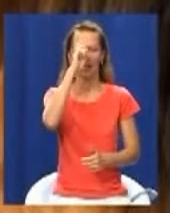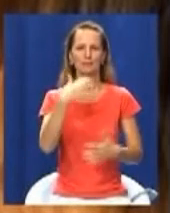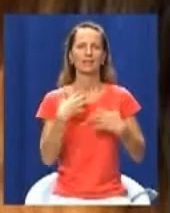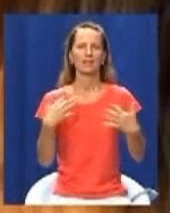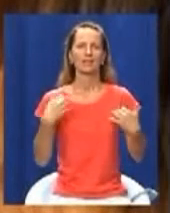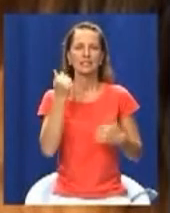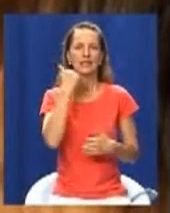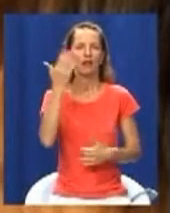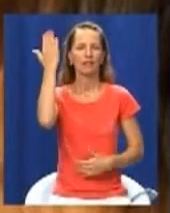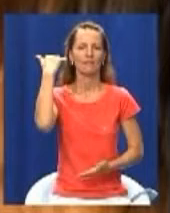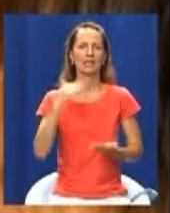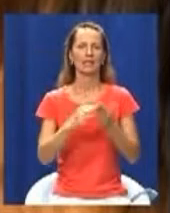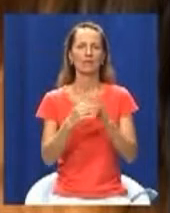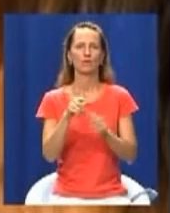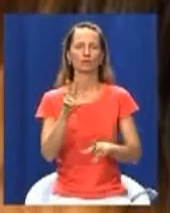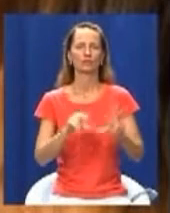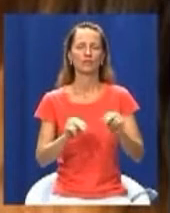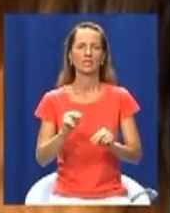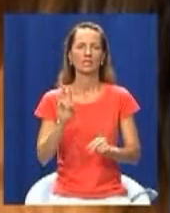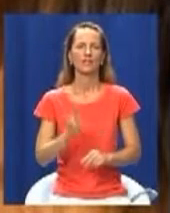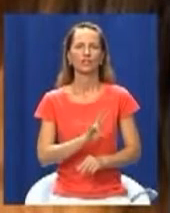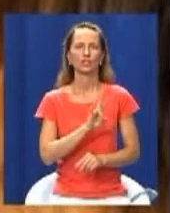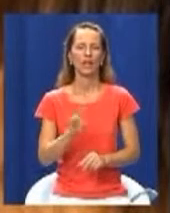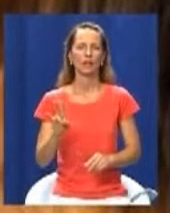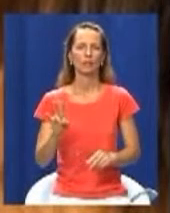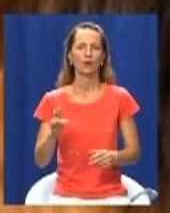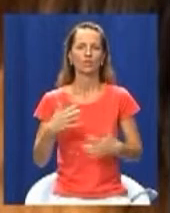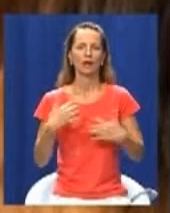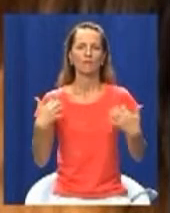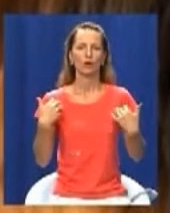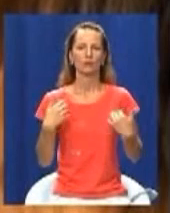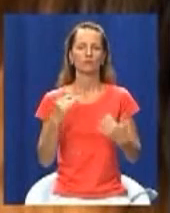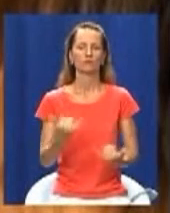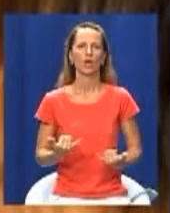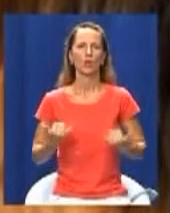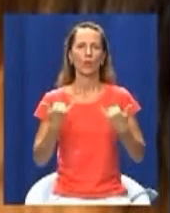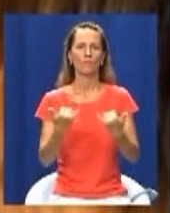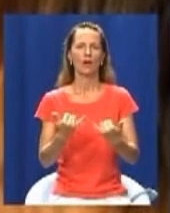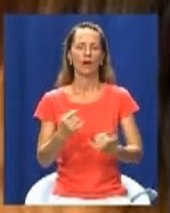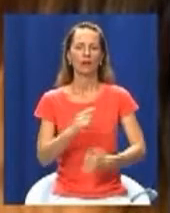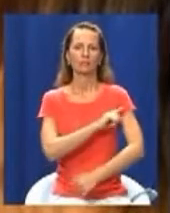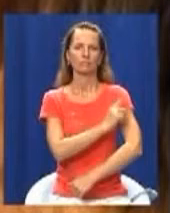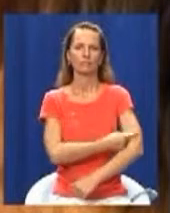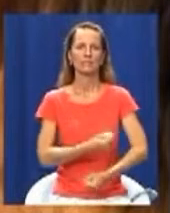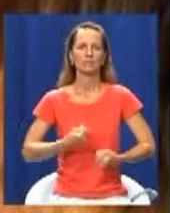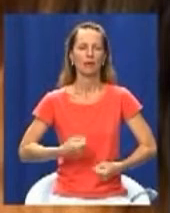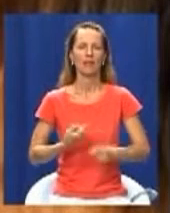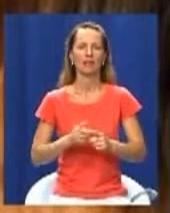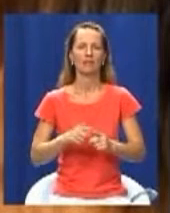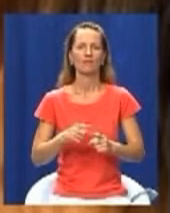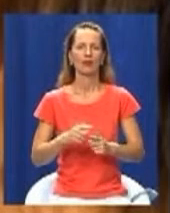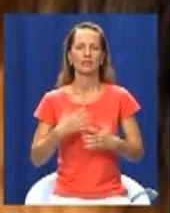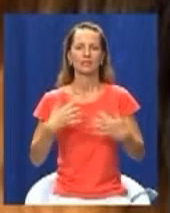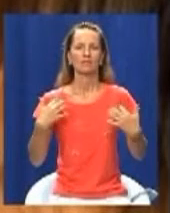У стародавньому Єгипті він вважався священою твариною. Єгиптяни шанували силу і міць цього дивного звіра. А в